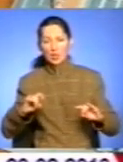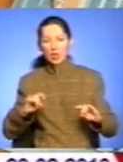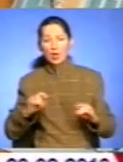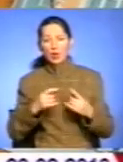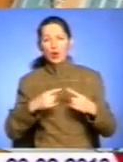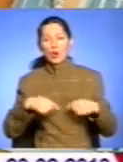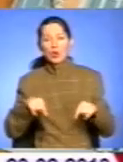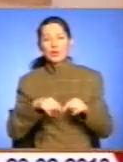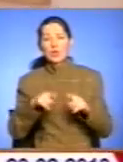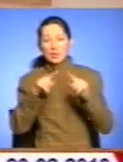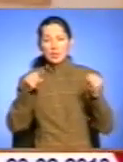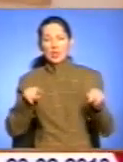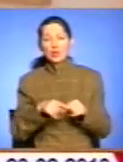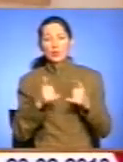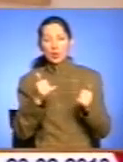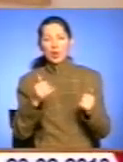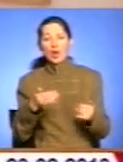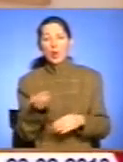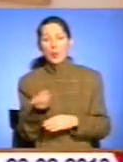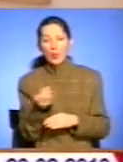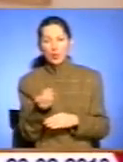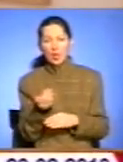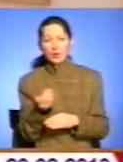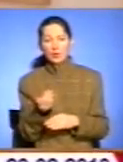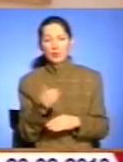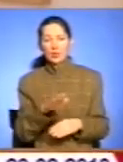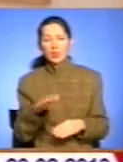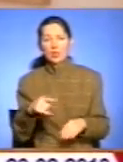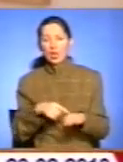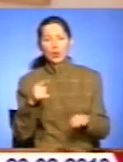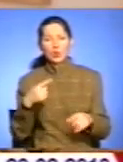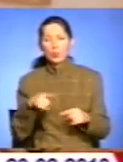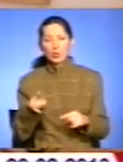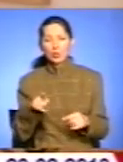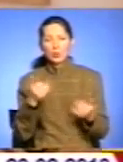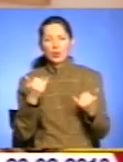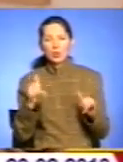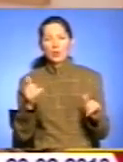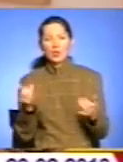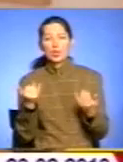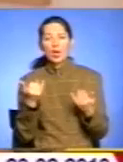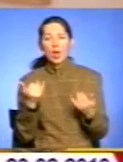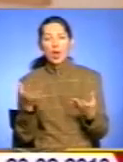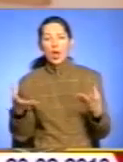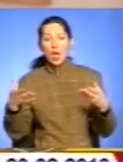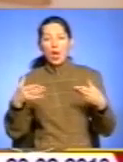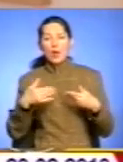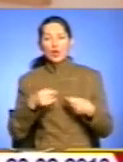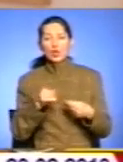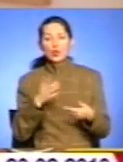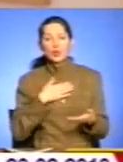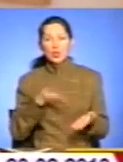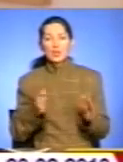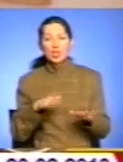11 тисяч гривень. Діти реагують всі по-різному, але найбільше вражає, що таки в нас ще залишаються діти,